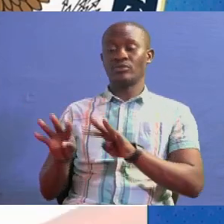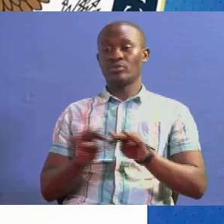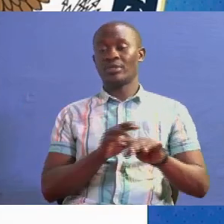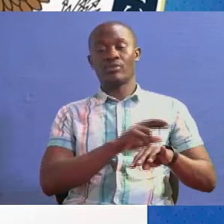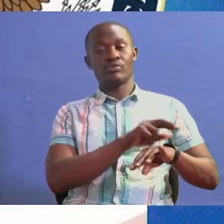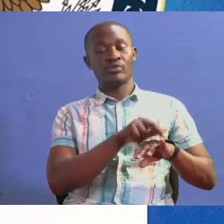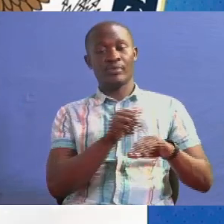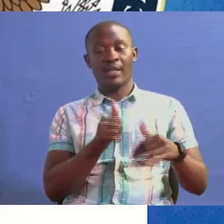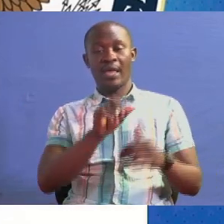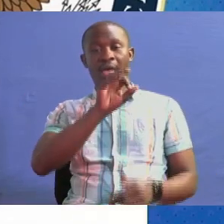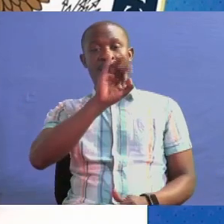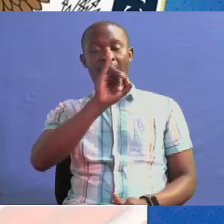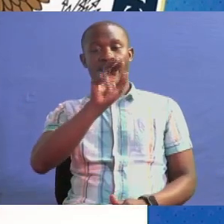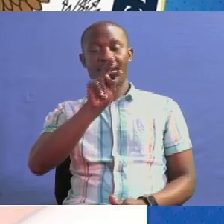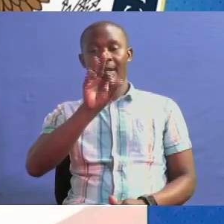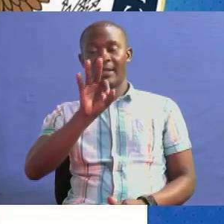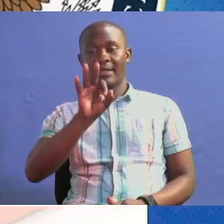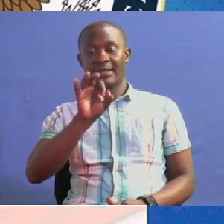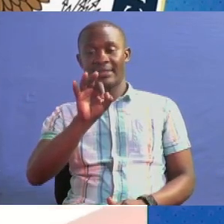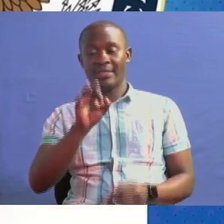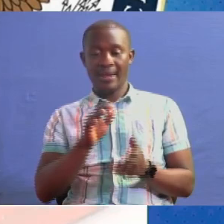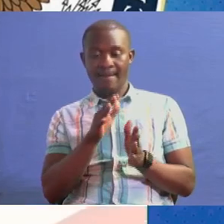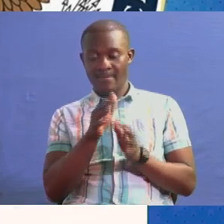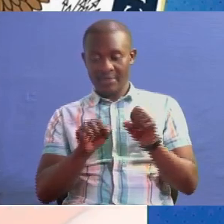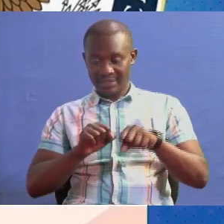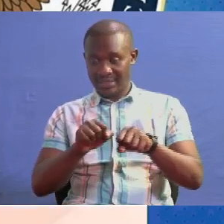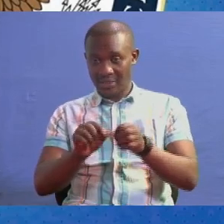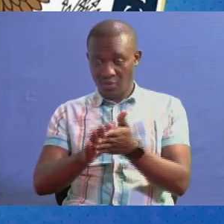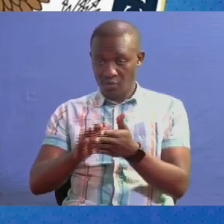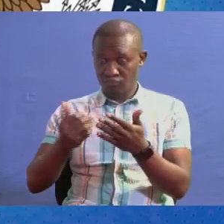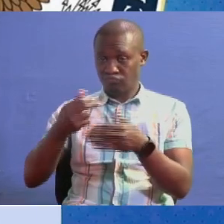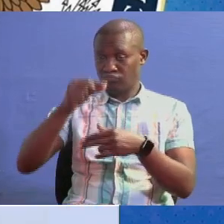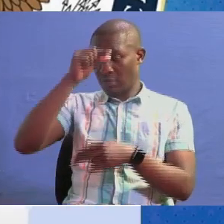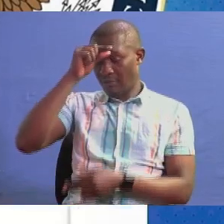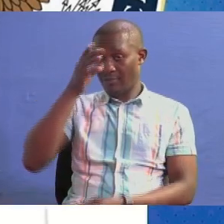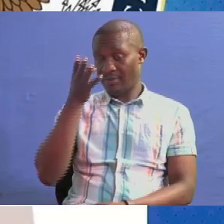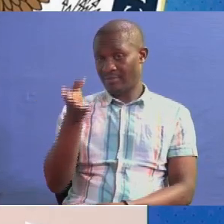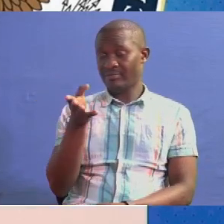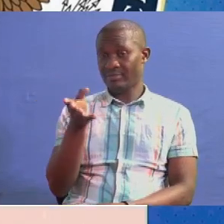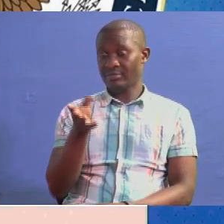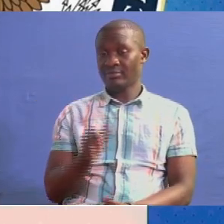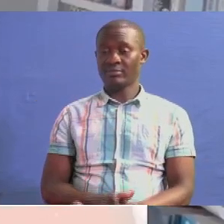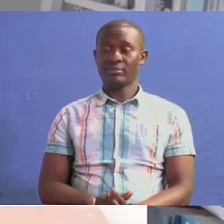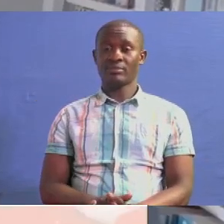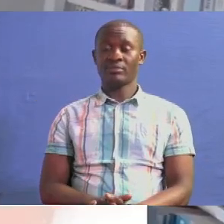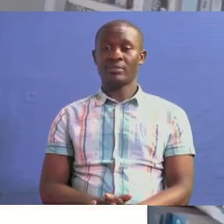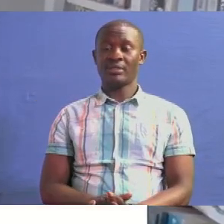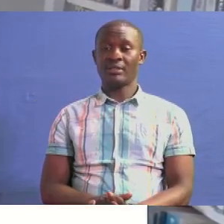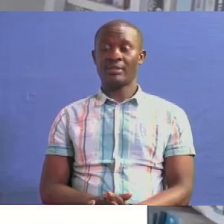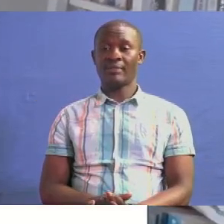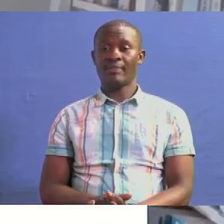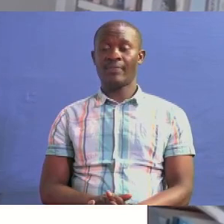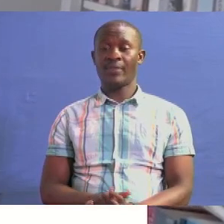utaifa, INA, na kanuni za serikali kuu zinazotumika. Steve Moss, mume wa